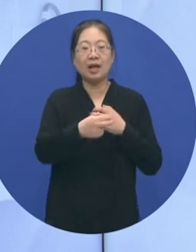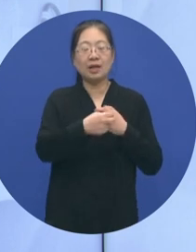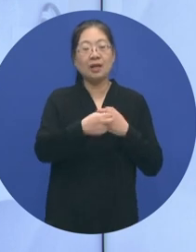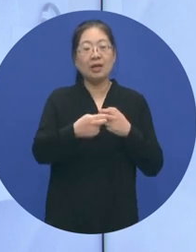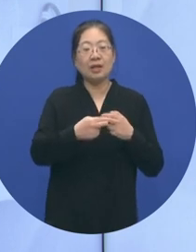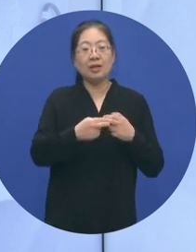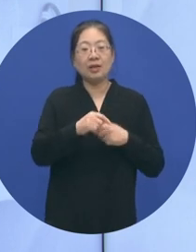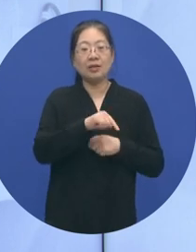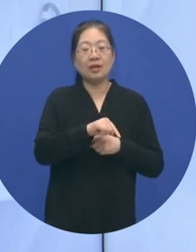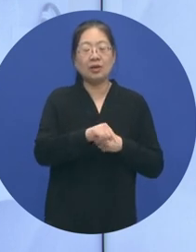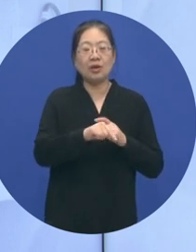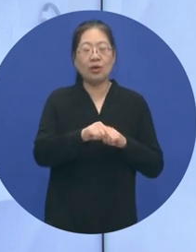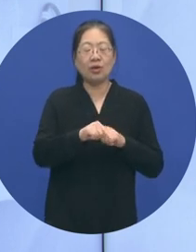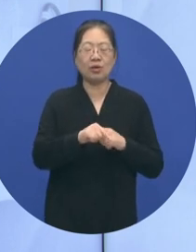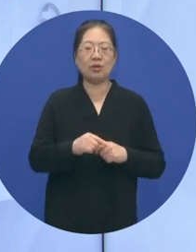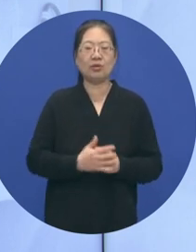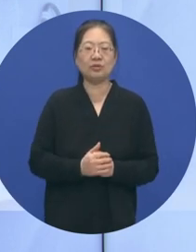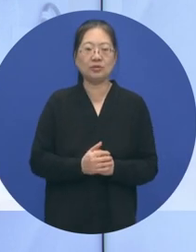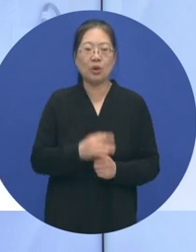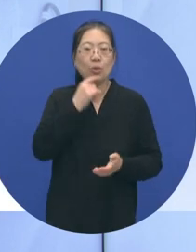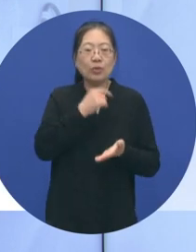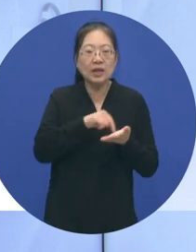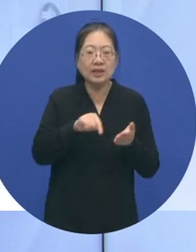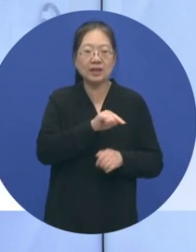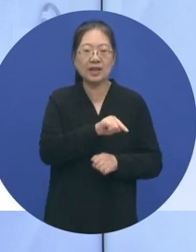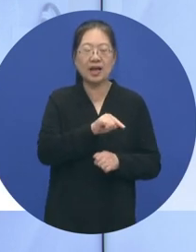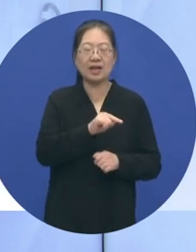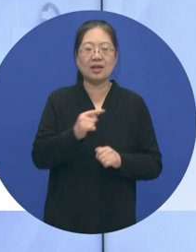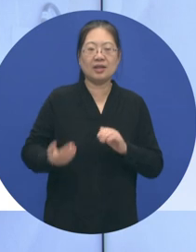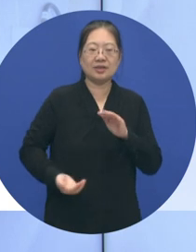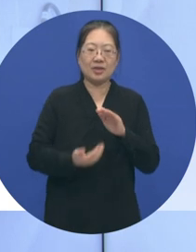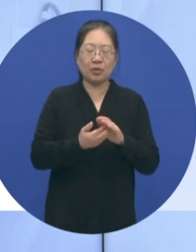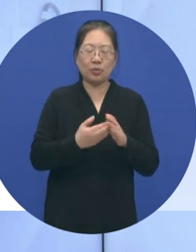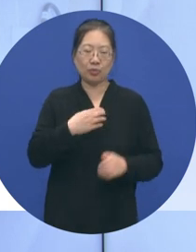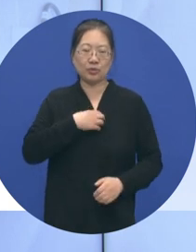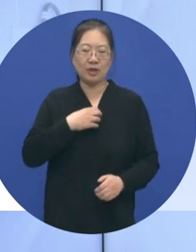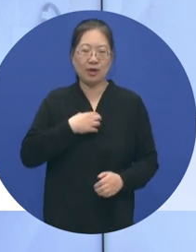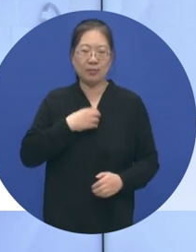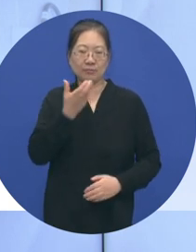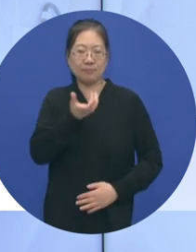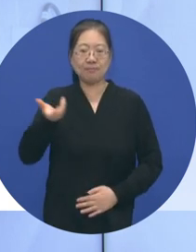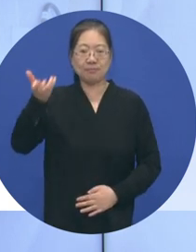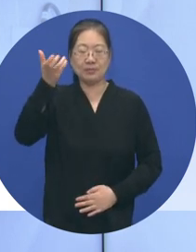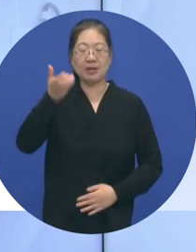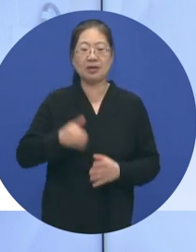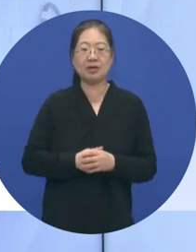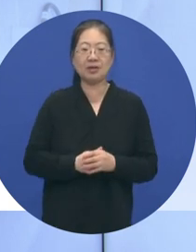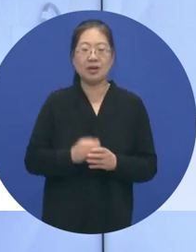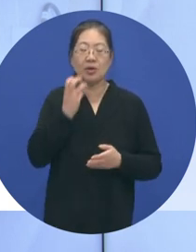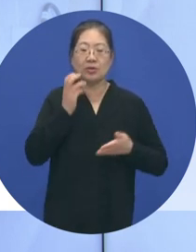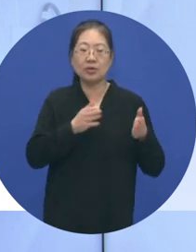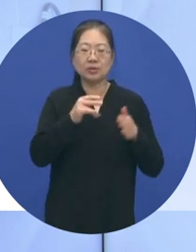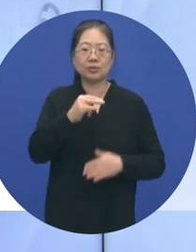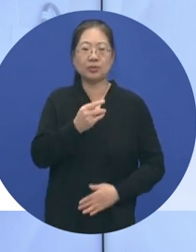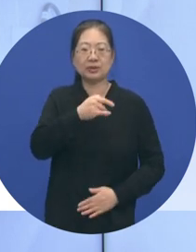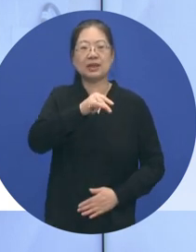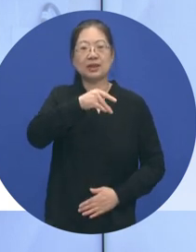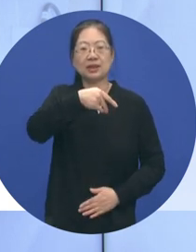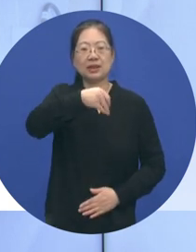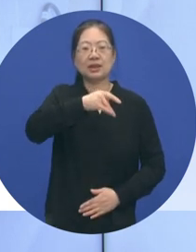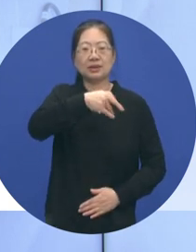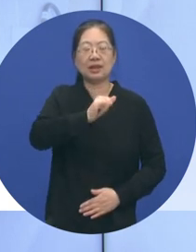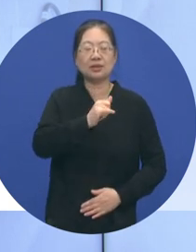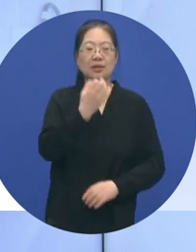의료계 집단 행동에 대한 보건의료재난 위기경보가 최고 단계인 심각 단계로 격상됐습니다. 경기도는 도지사를 본부장으로